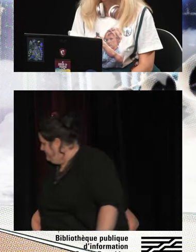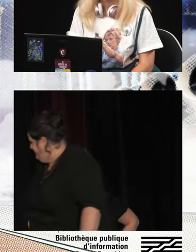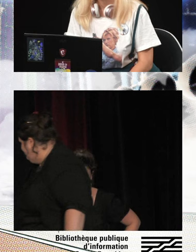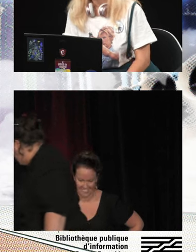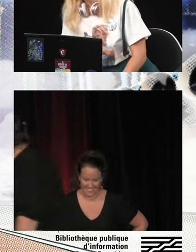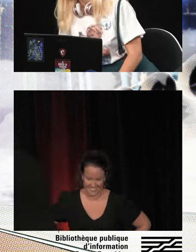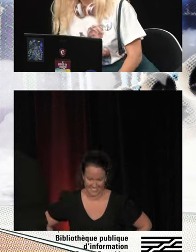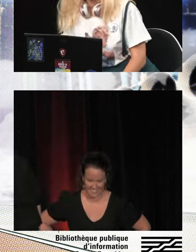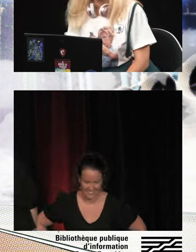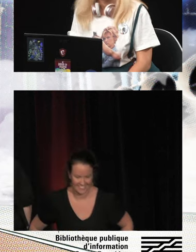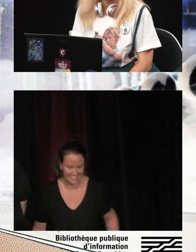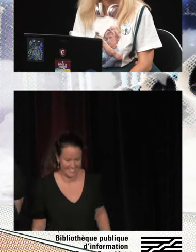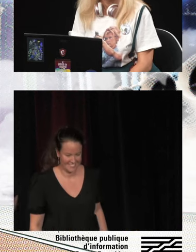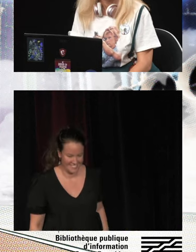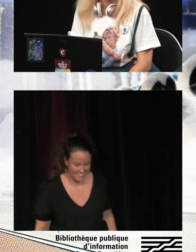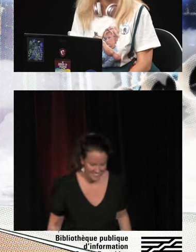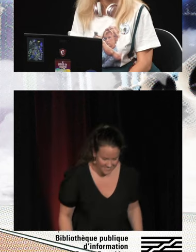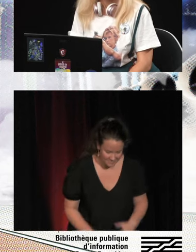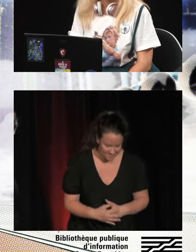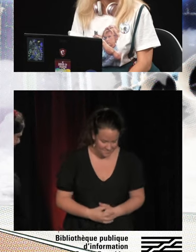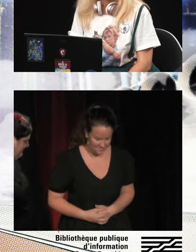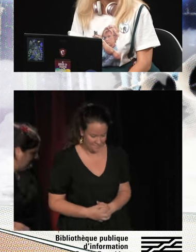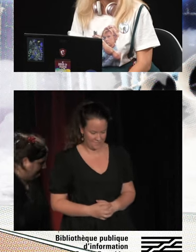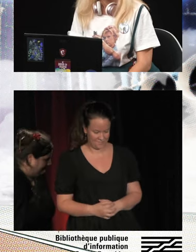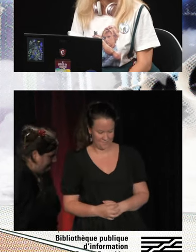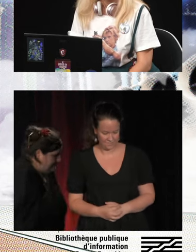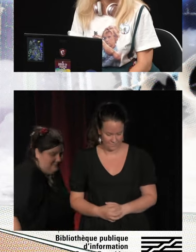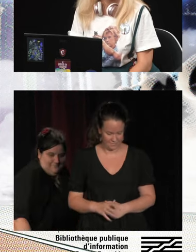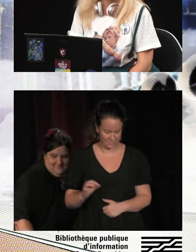Ouais, là, c'est la peluche qui est là devant.